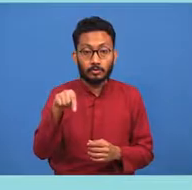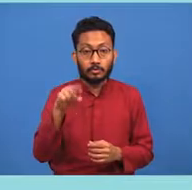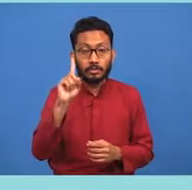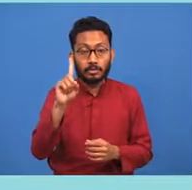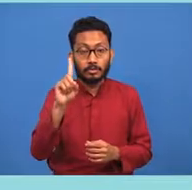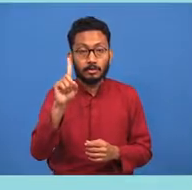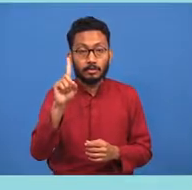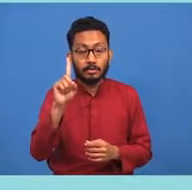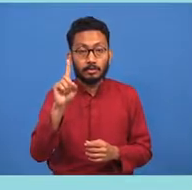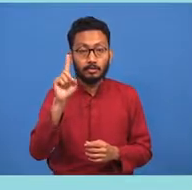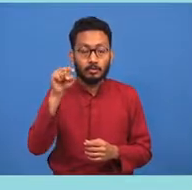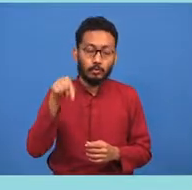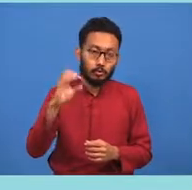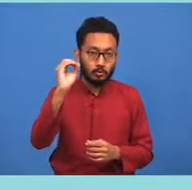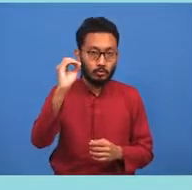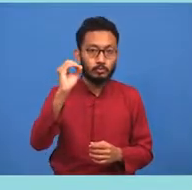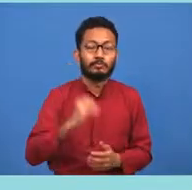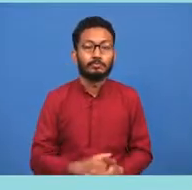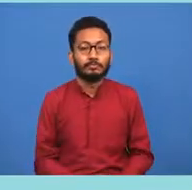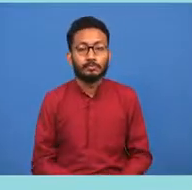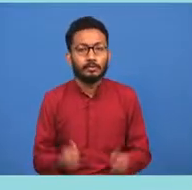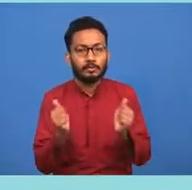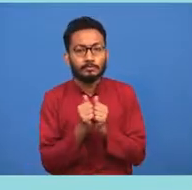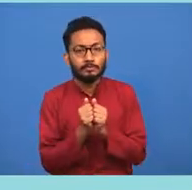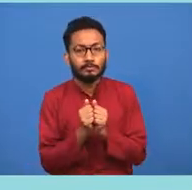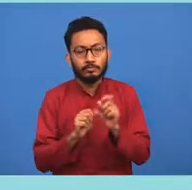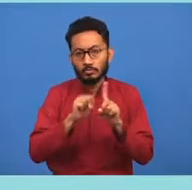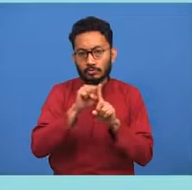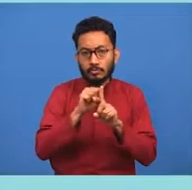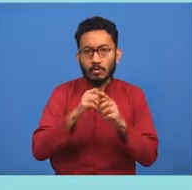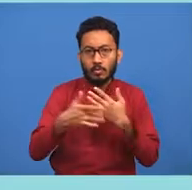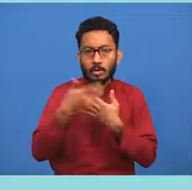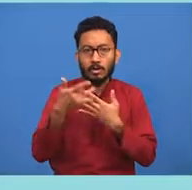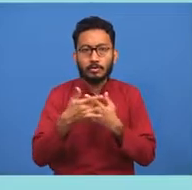padu dengan suhu awalnya sebanyak